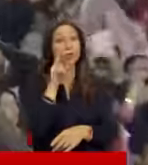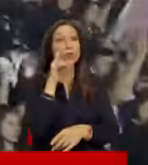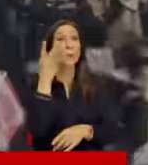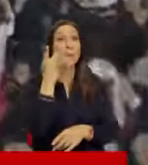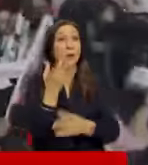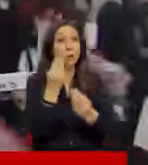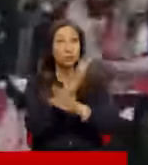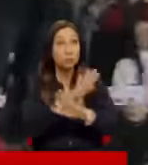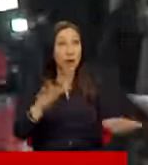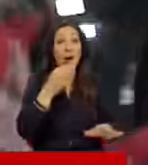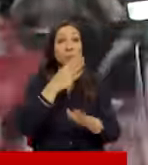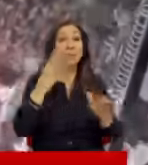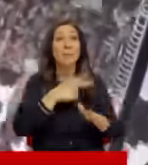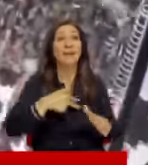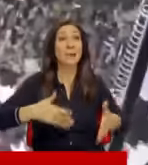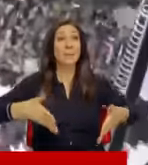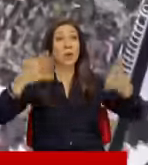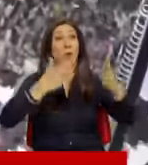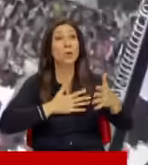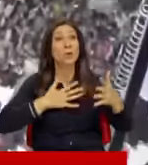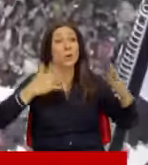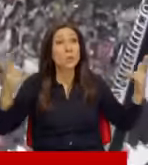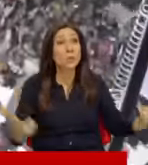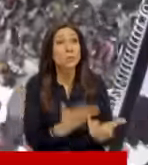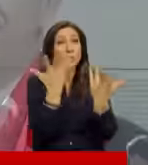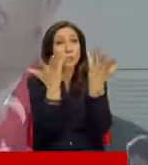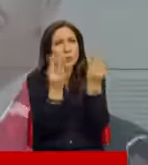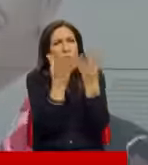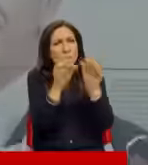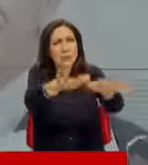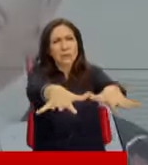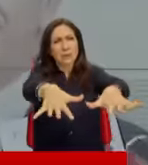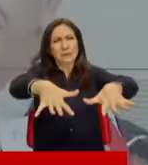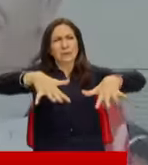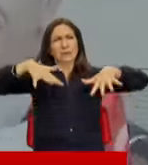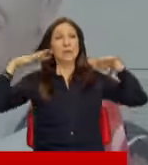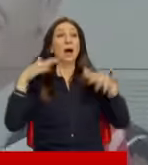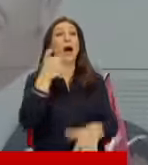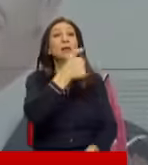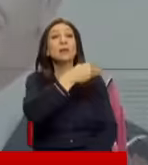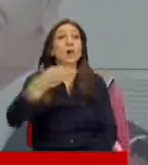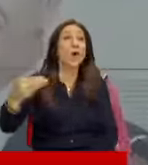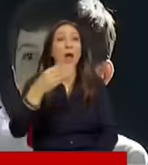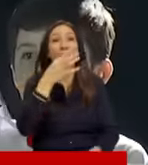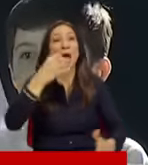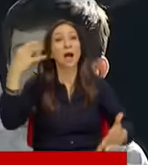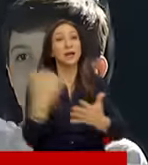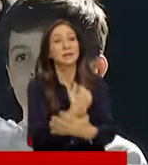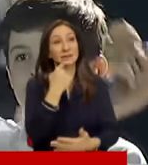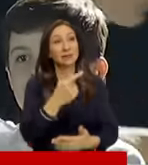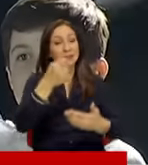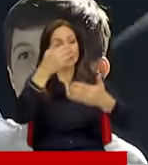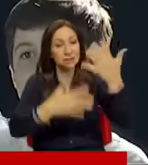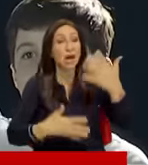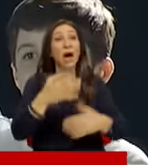olmasının ardından Ankara Büyükşehir Belediye Binası'nın önünde coşkulu kalabalığa seslendi Mansur Yavaş. 6 milyon Ankaralı kazandı derken